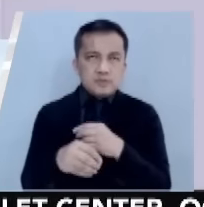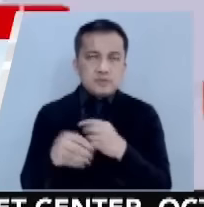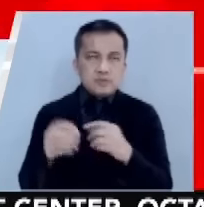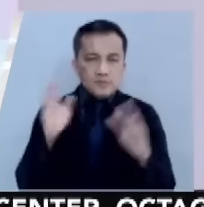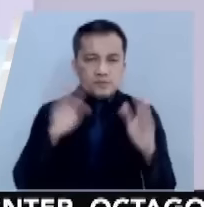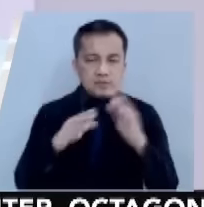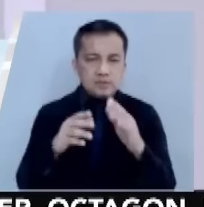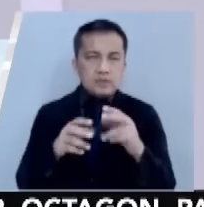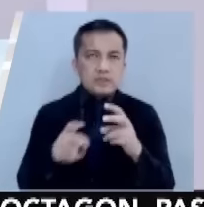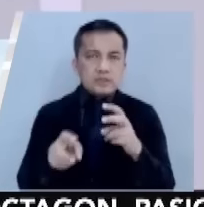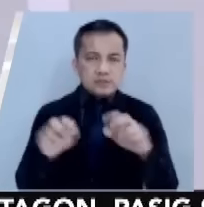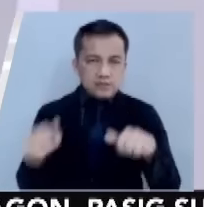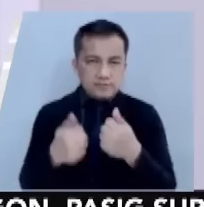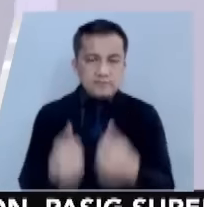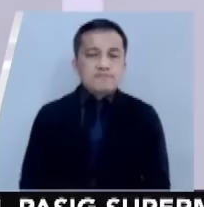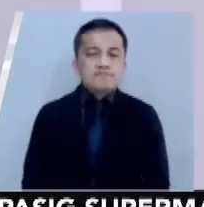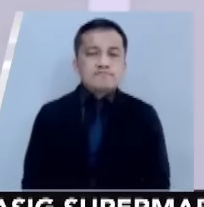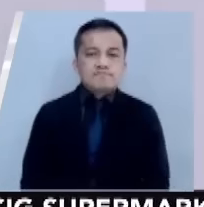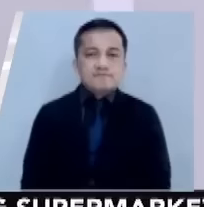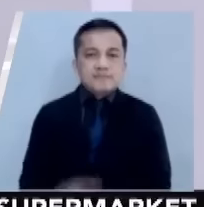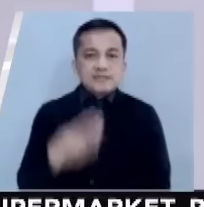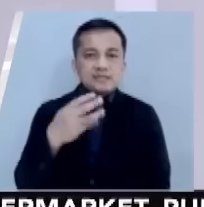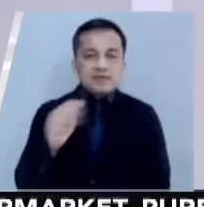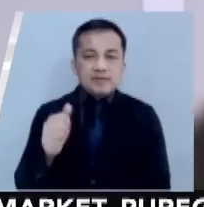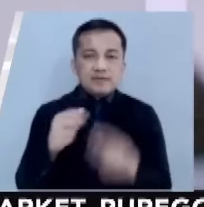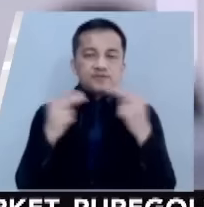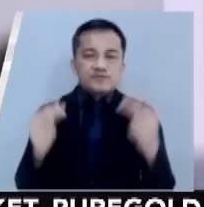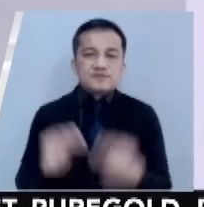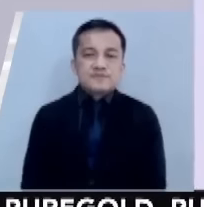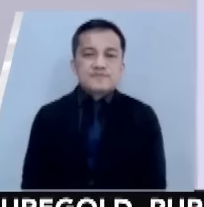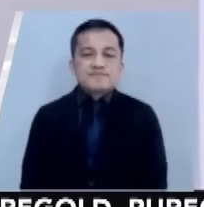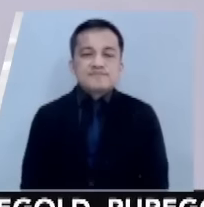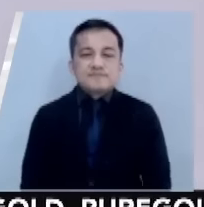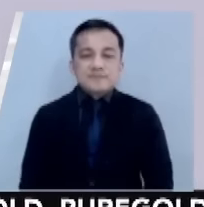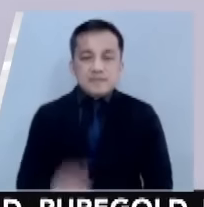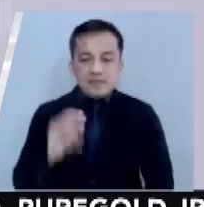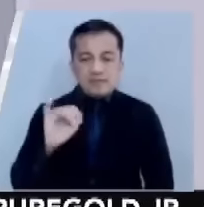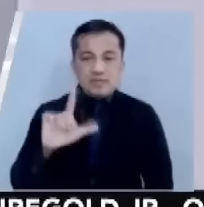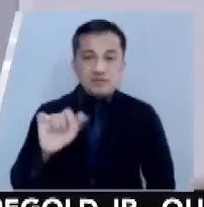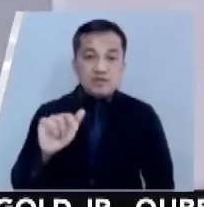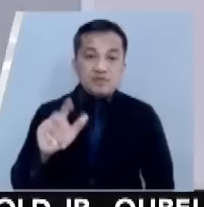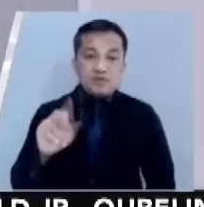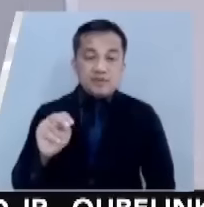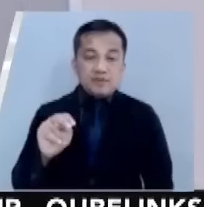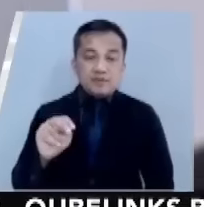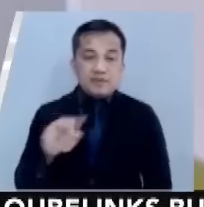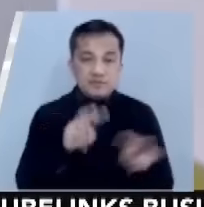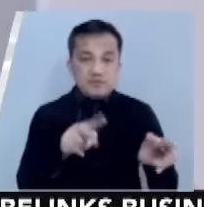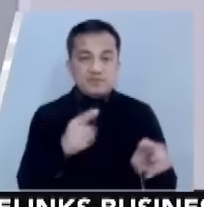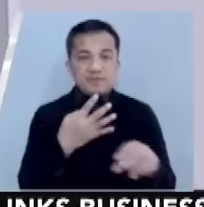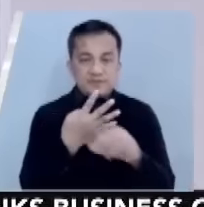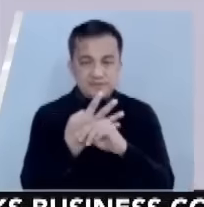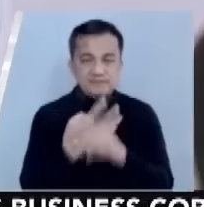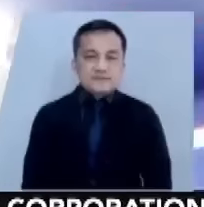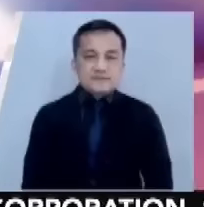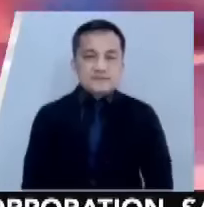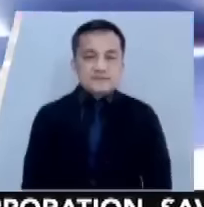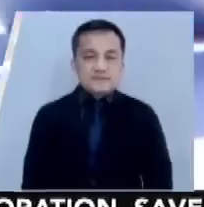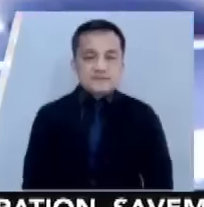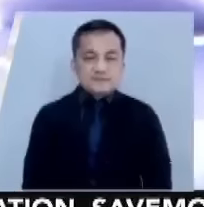kagipitan. Para sa GMA Integrated News, Marisol Abdurrahman, nakatuto, 24 oras.